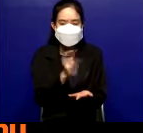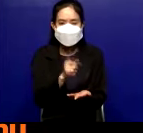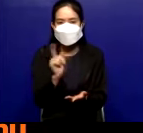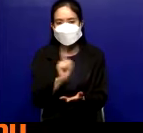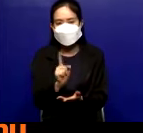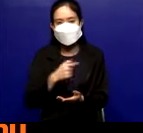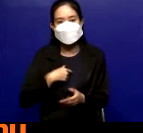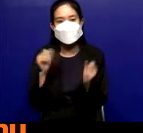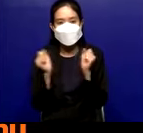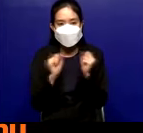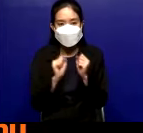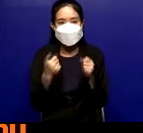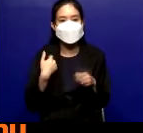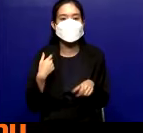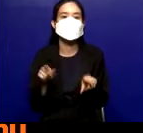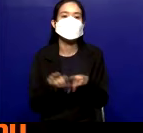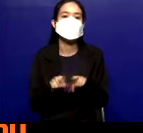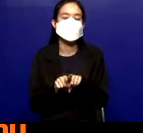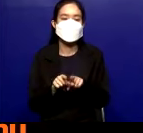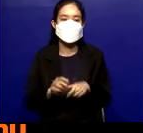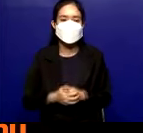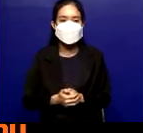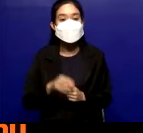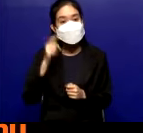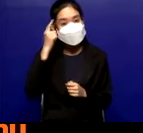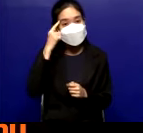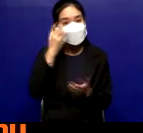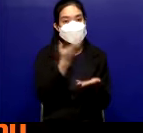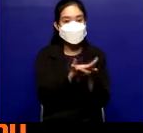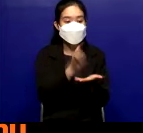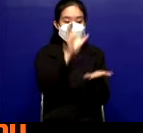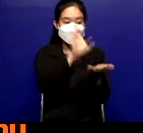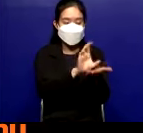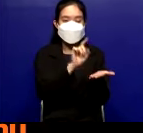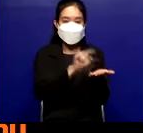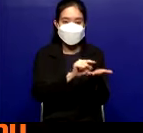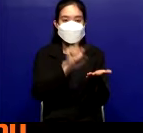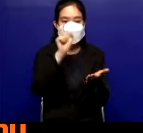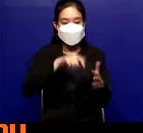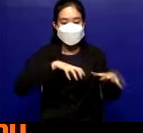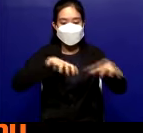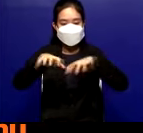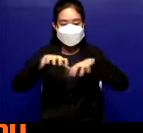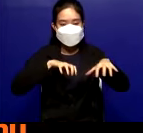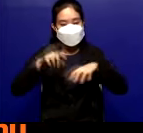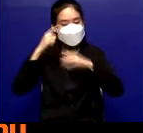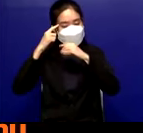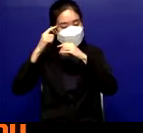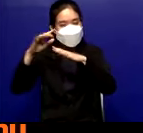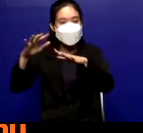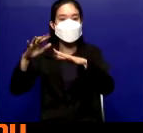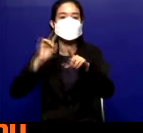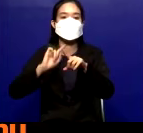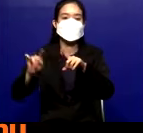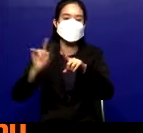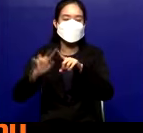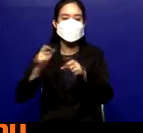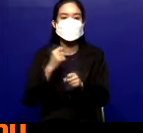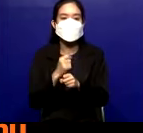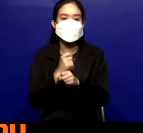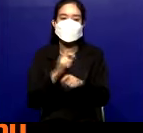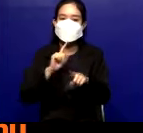ประชาชนอยากจะเห็นจึงควรเป็นงบประมาณที่ทำให้พวกเขามีความหวังมีความมั่นใจในการใช้ชีวิตต่อไปค่ะท่านประธ